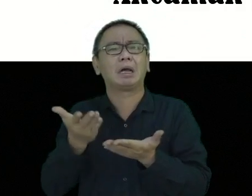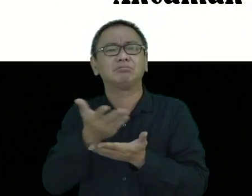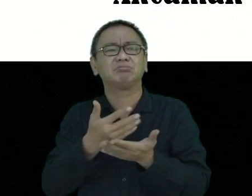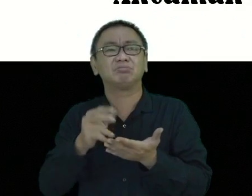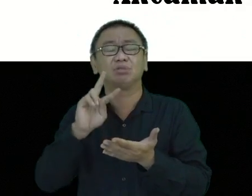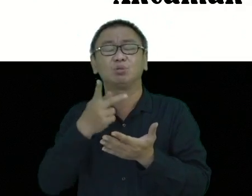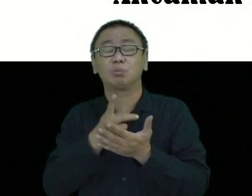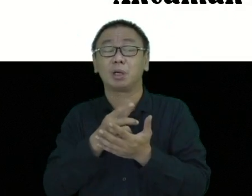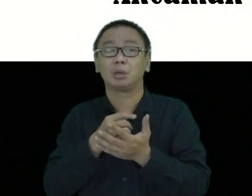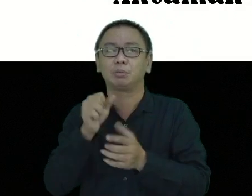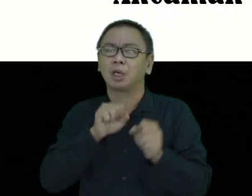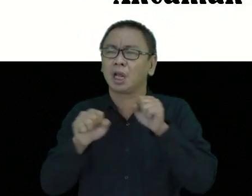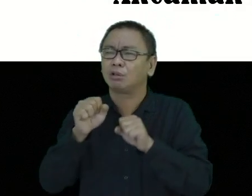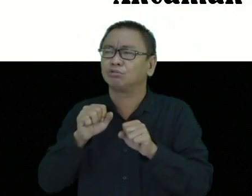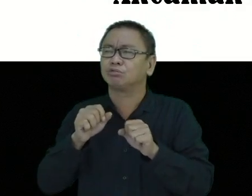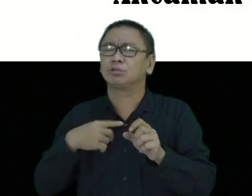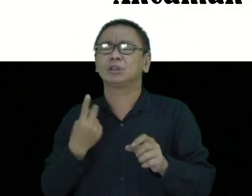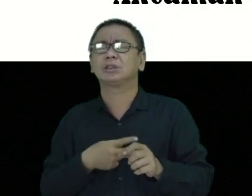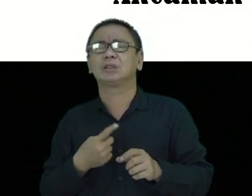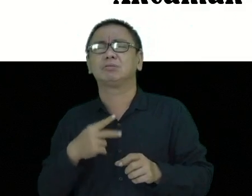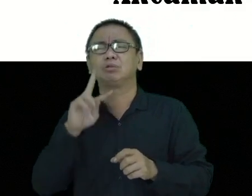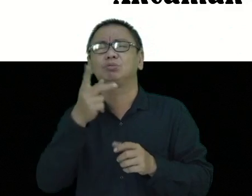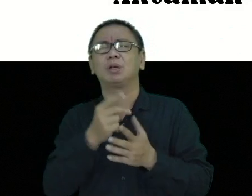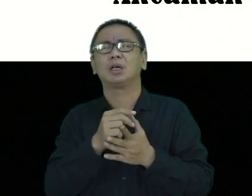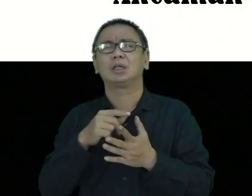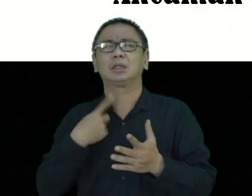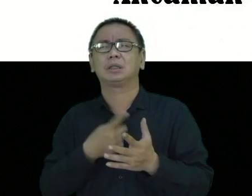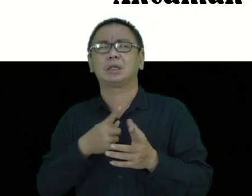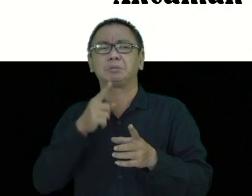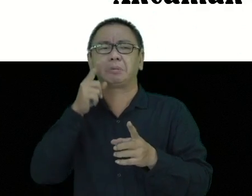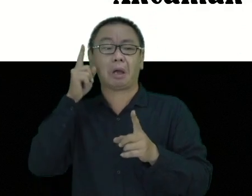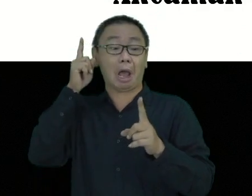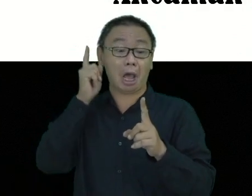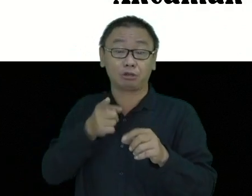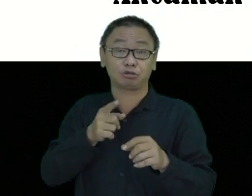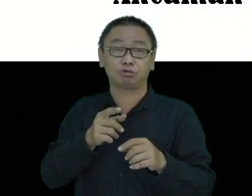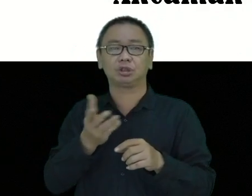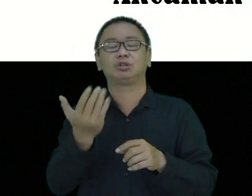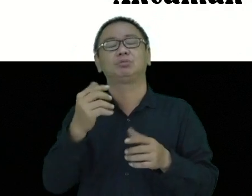juga berubah, sehingga kita dipaksa untuk hidup di dalam new normal.